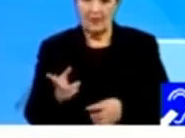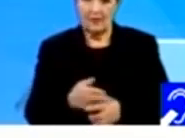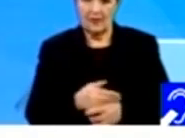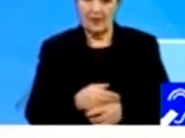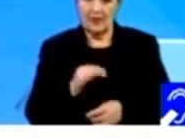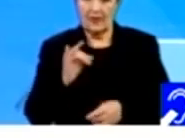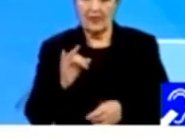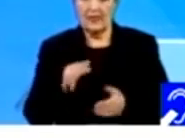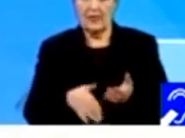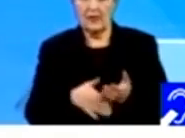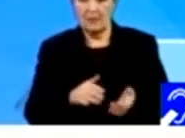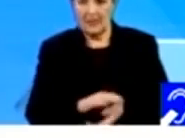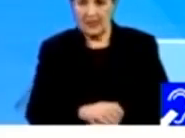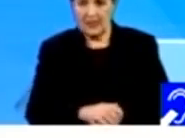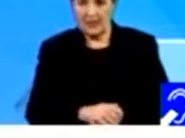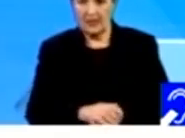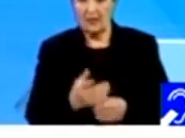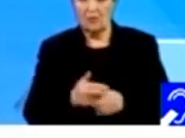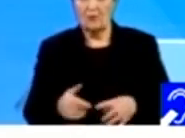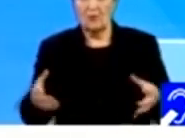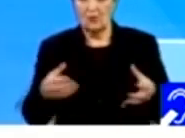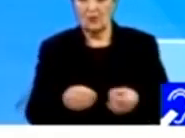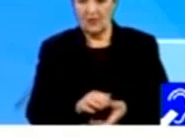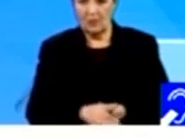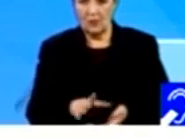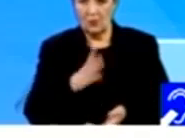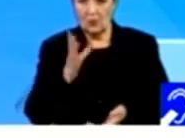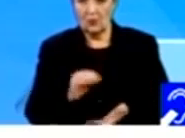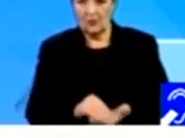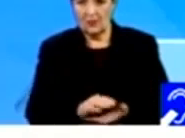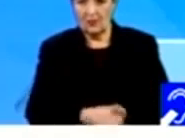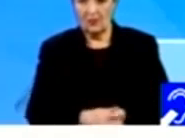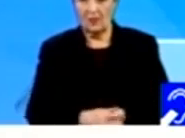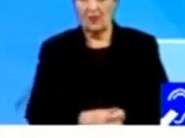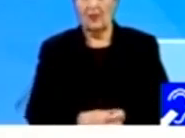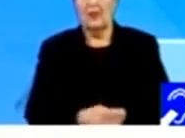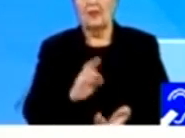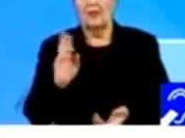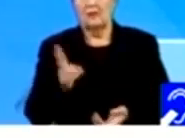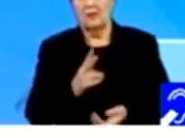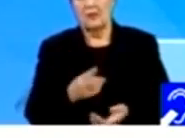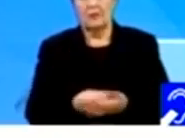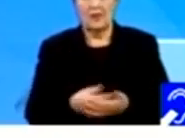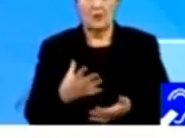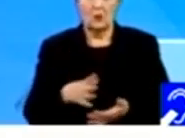intermediari, cum s-a făcut în cazul troleibusului când a fost o firmă căpușă pusă și astfel troleibusele ne-au costat mai scump.